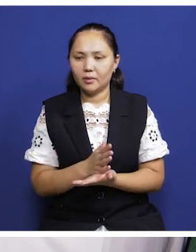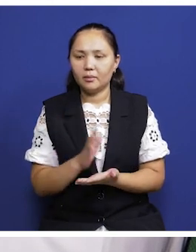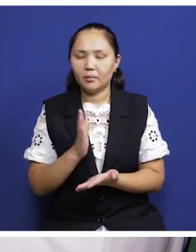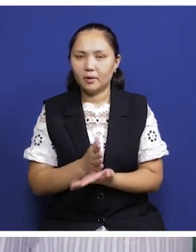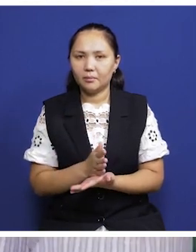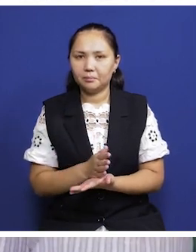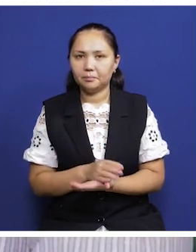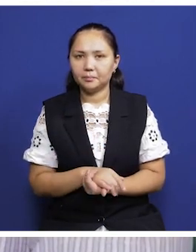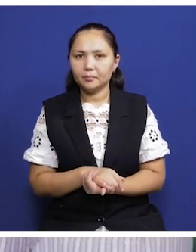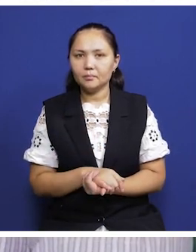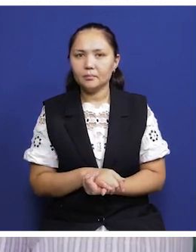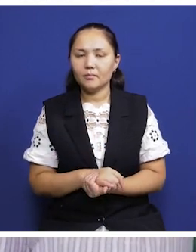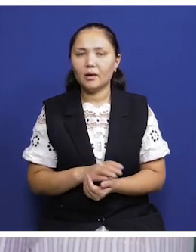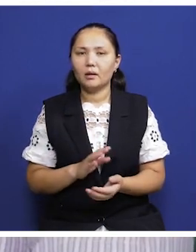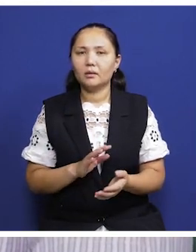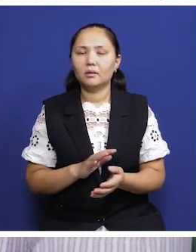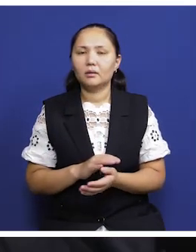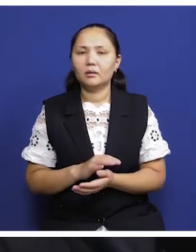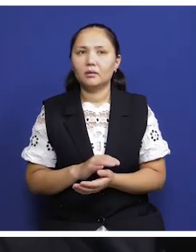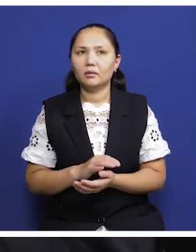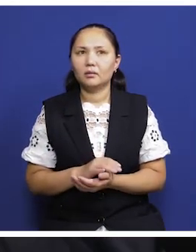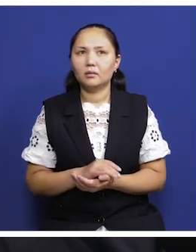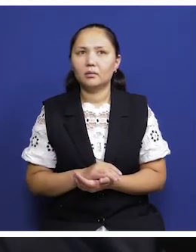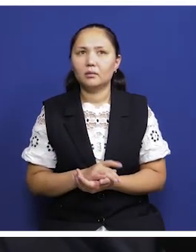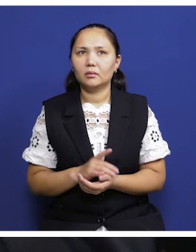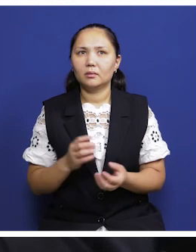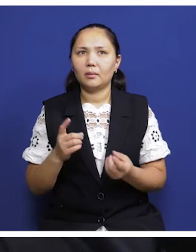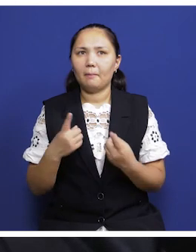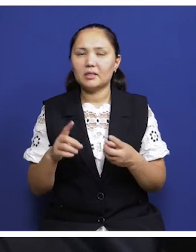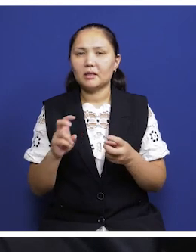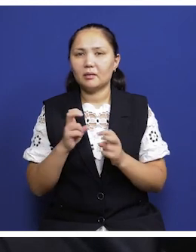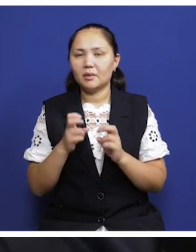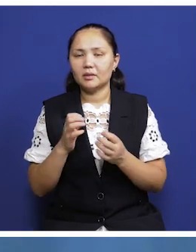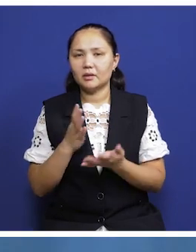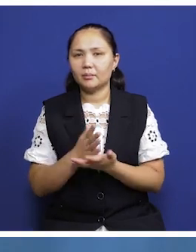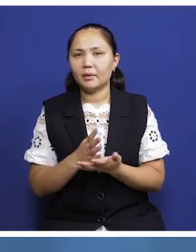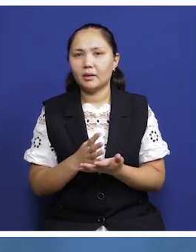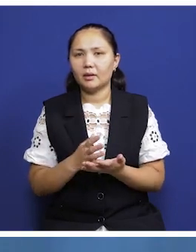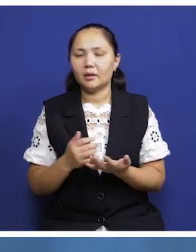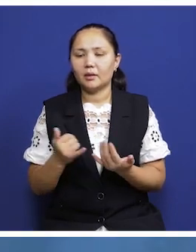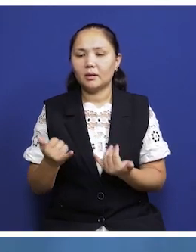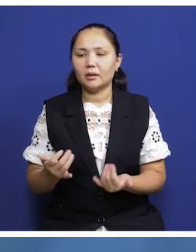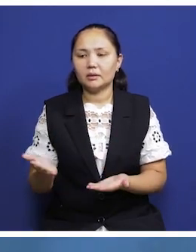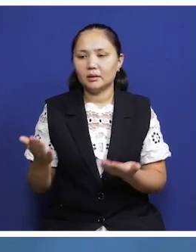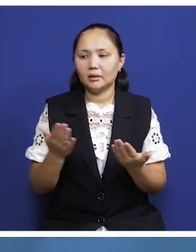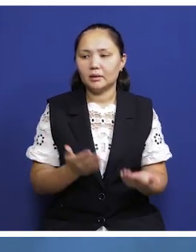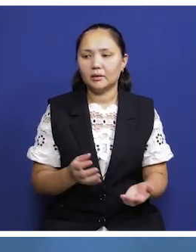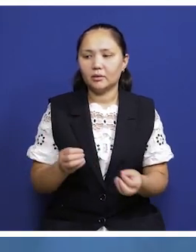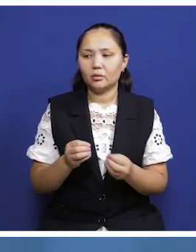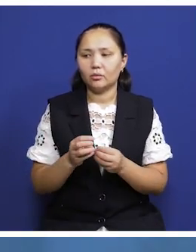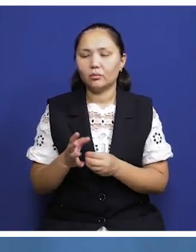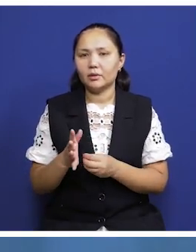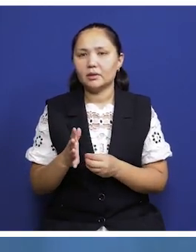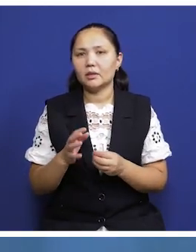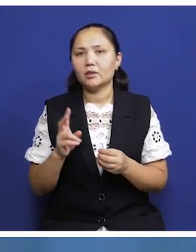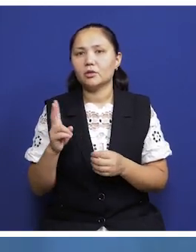бар. Жалпы бір ғана бұл мәселе емес, мына қазіргі осы жерге кіреді де, мына жерде 15-20 шақты адам